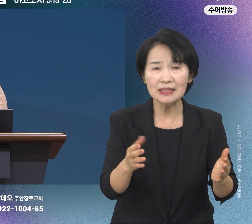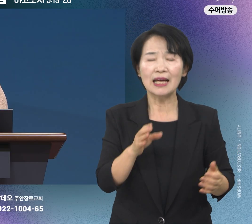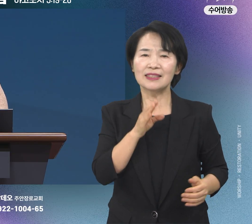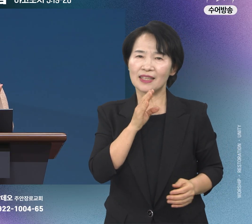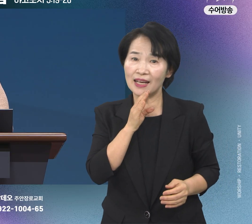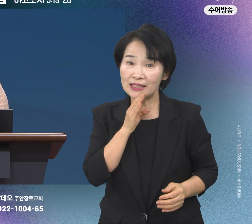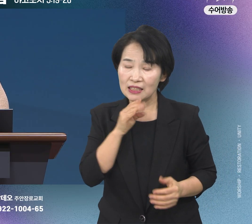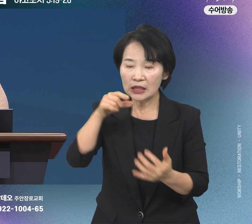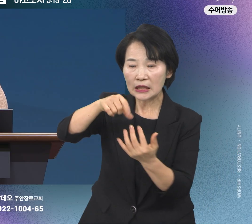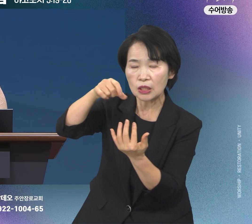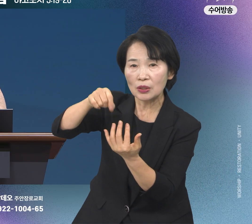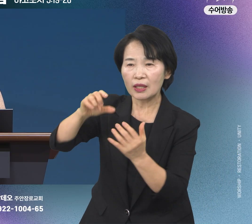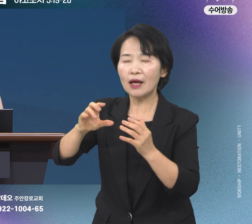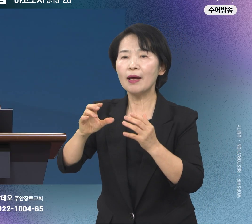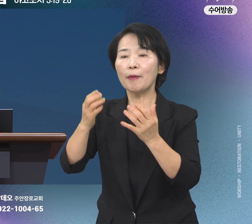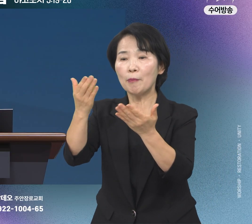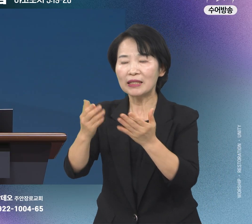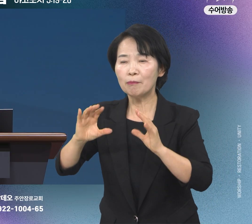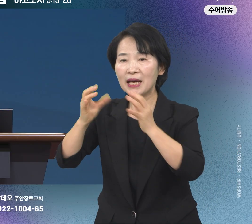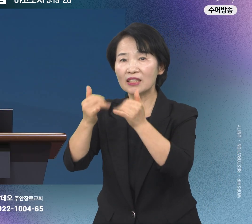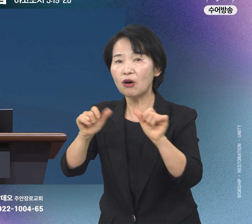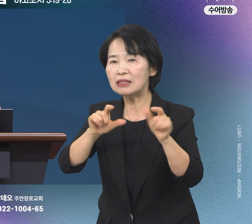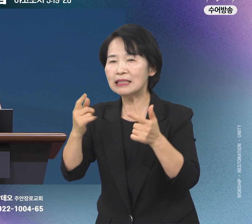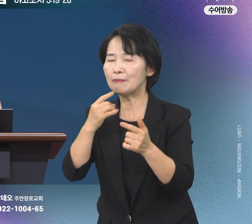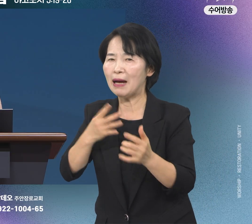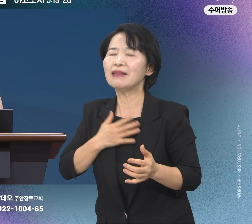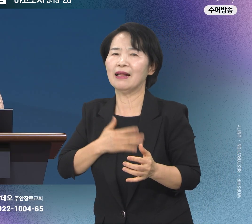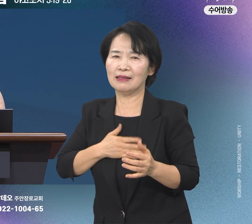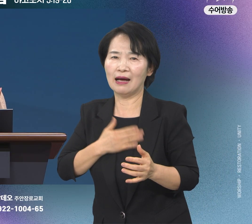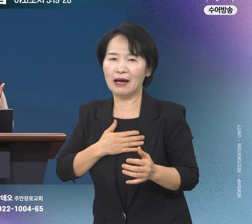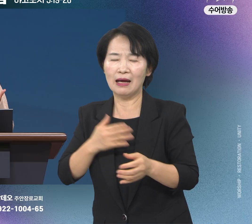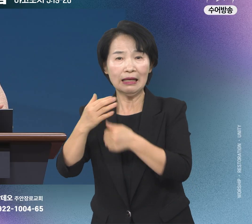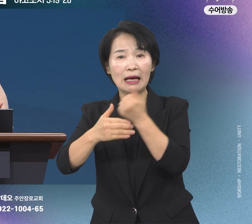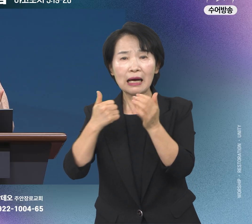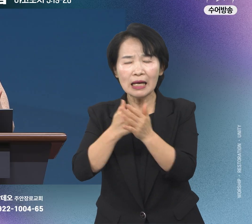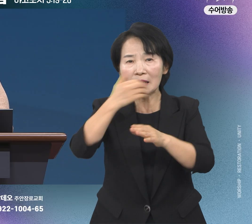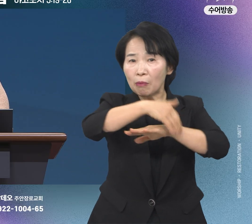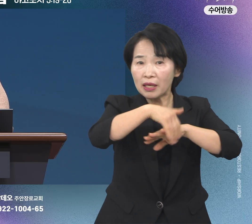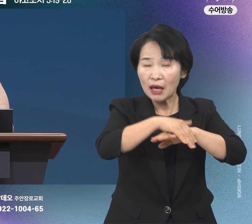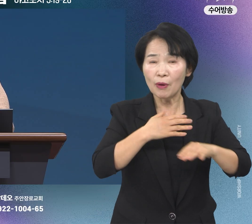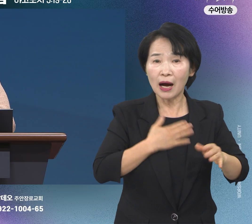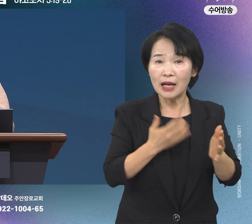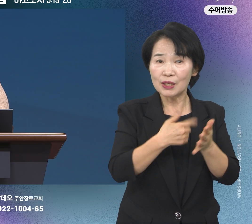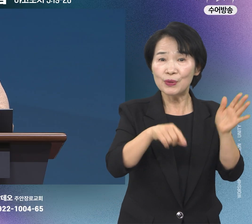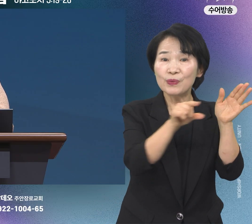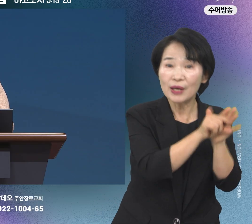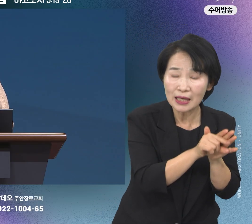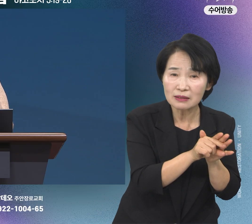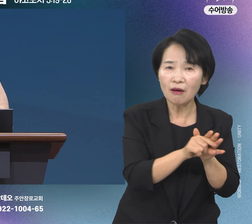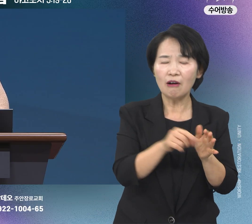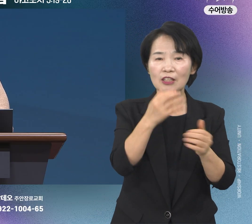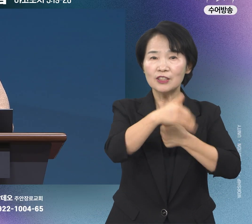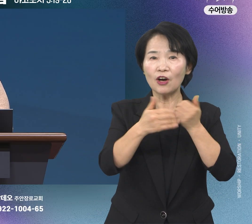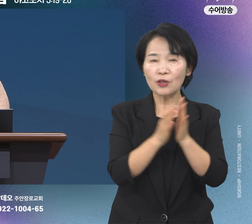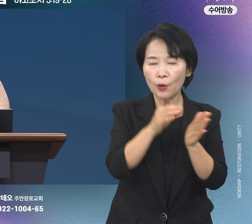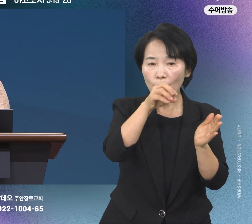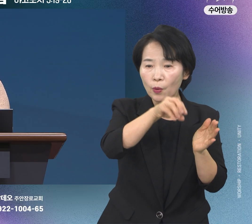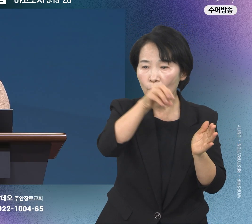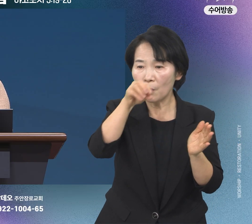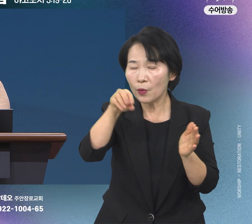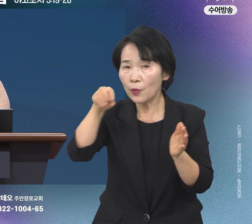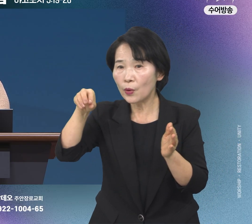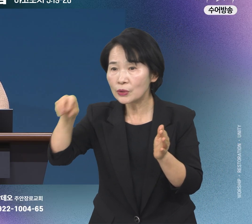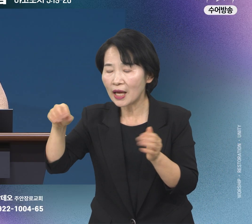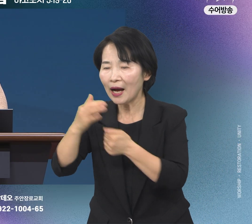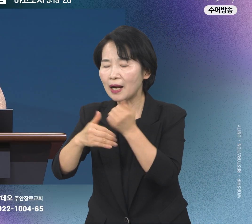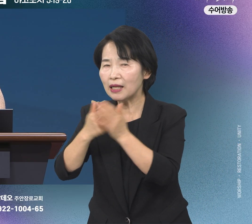선택받은 백성들의 이야기다, 이 하나님의 계획을 알기 위하여서 성경 곳곳에 하나님이 이 계획을 알아볼